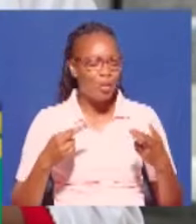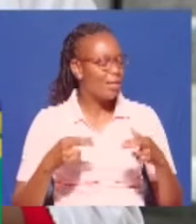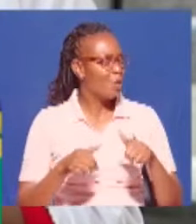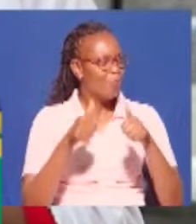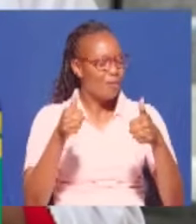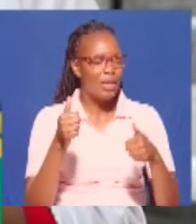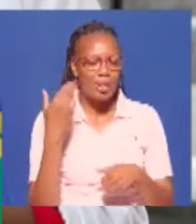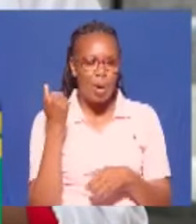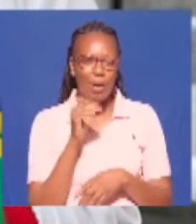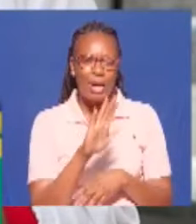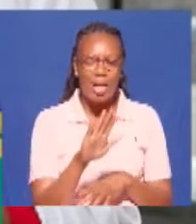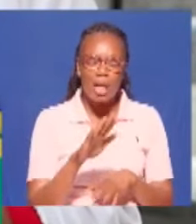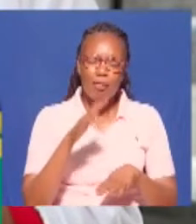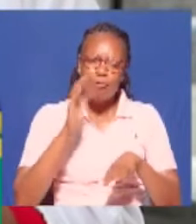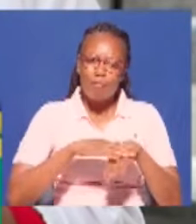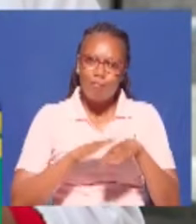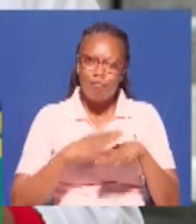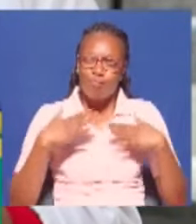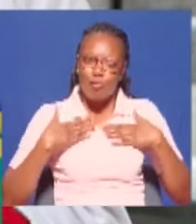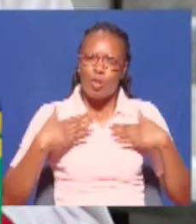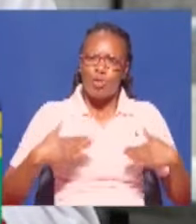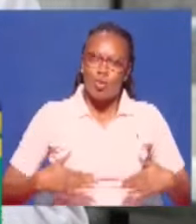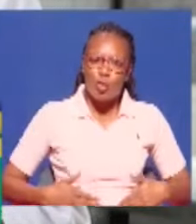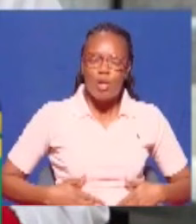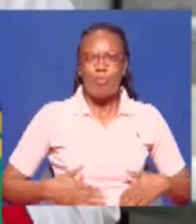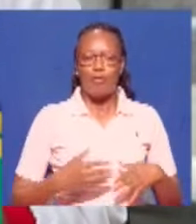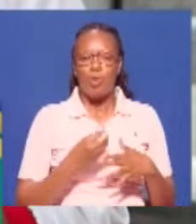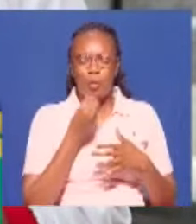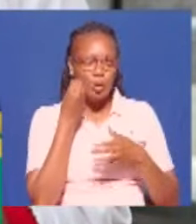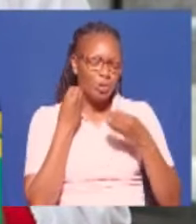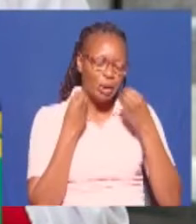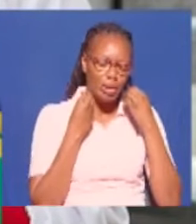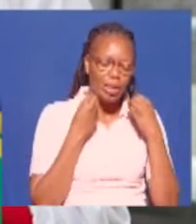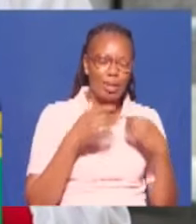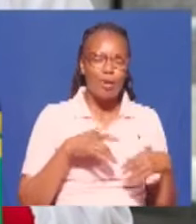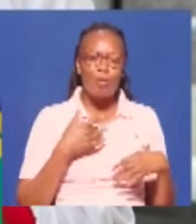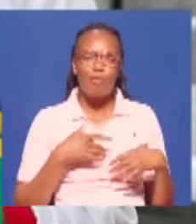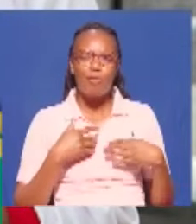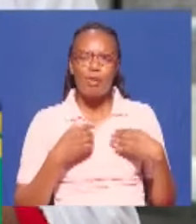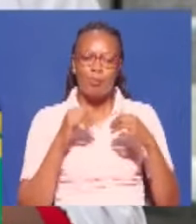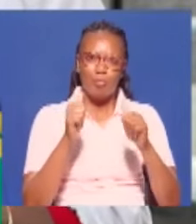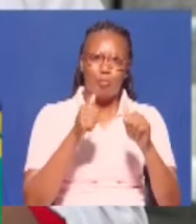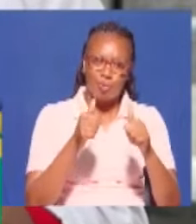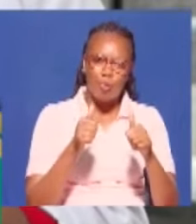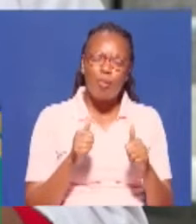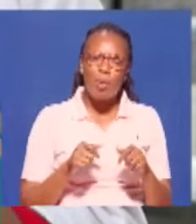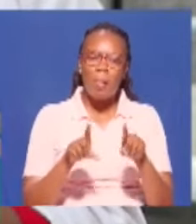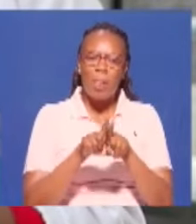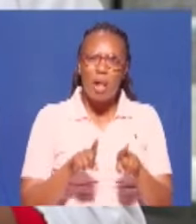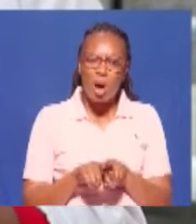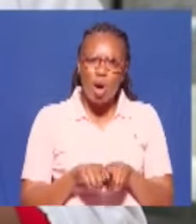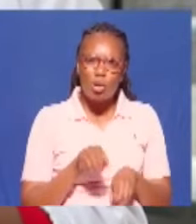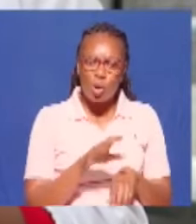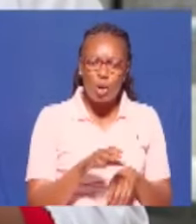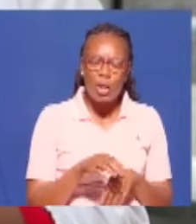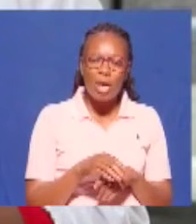lot of minerals, they has especially selenium. Mushroom pia ziko na, nimewaambia hazina cholesterol,